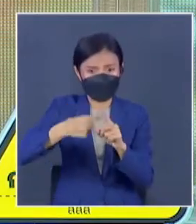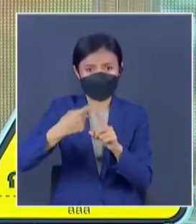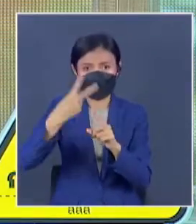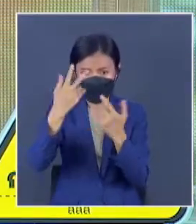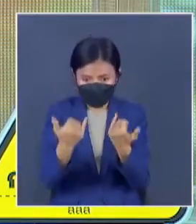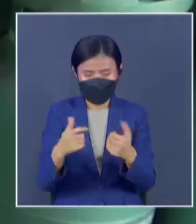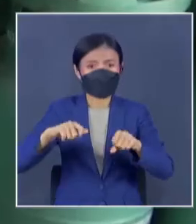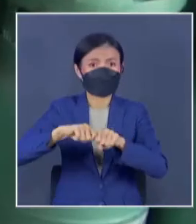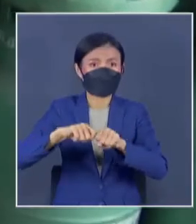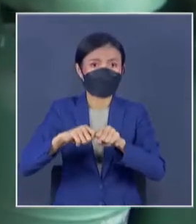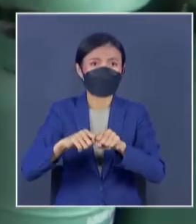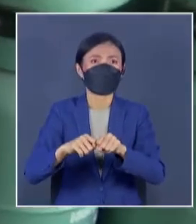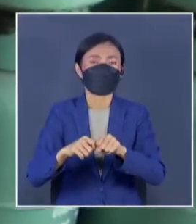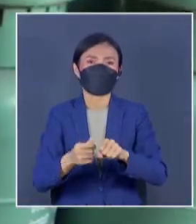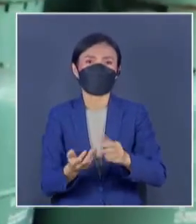าพันธ์นี้ค่ะ